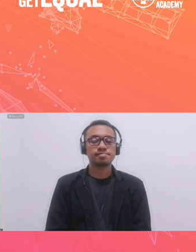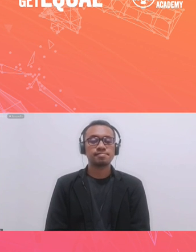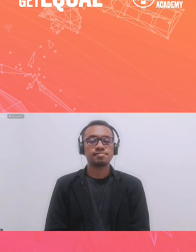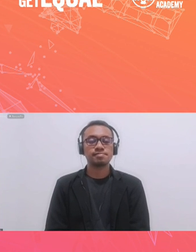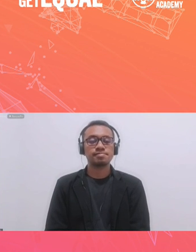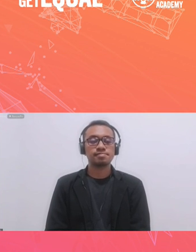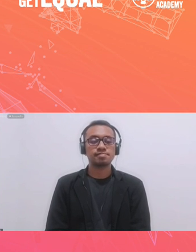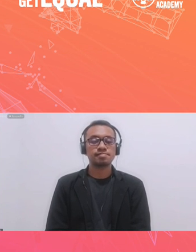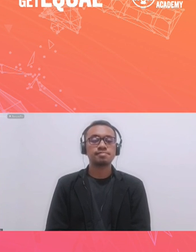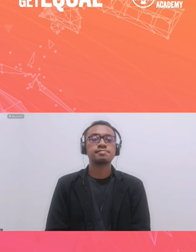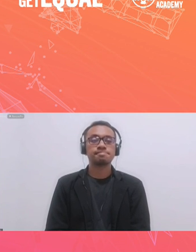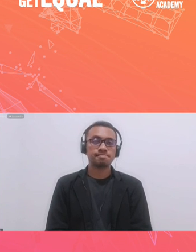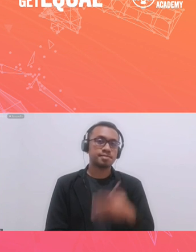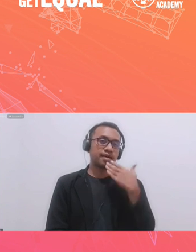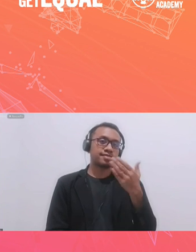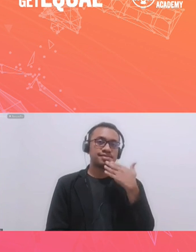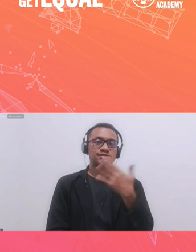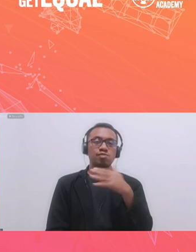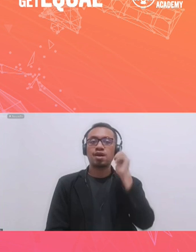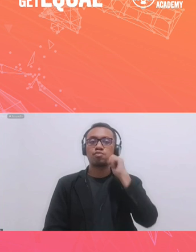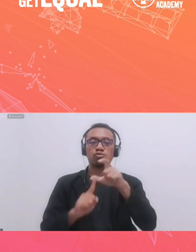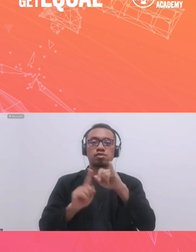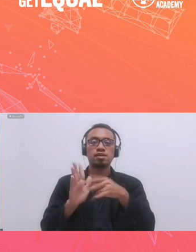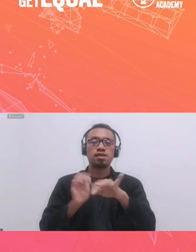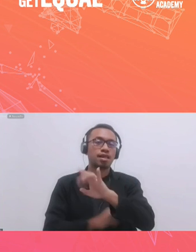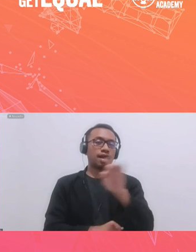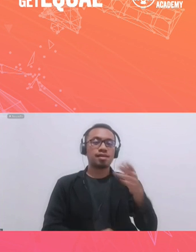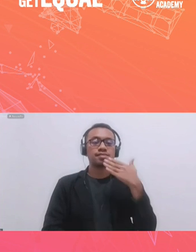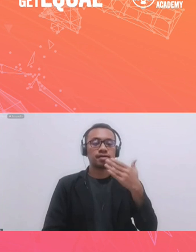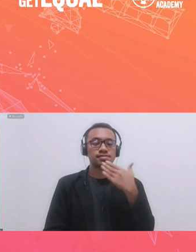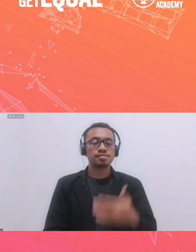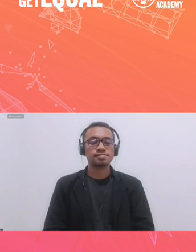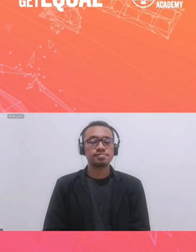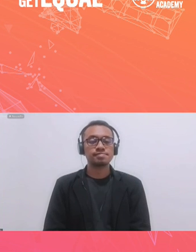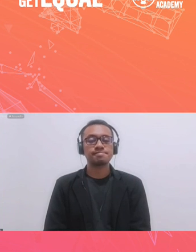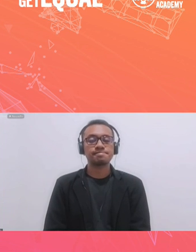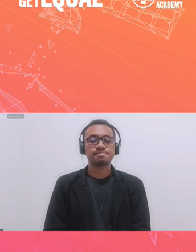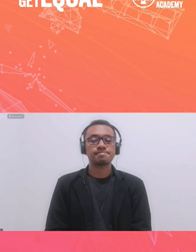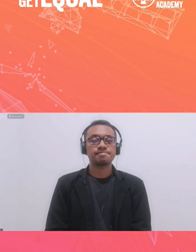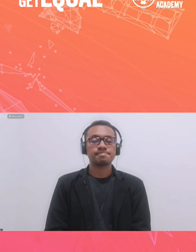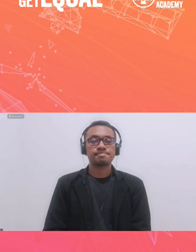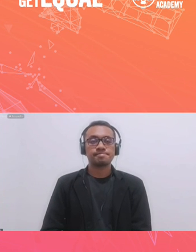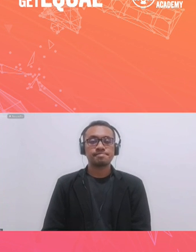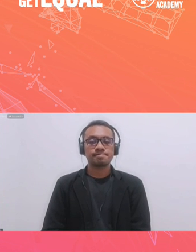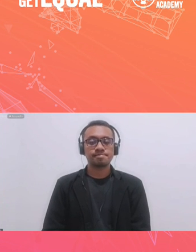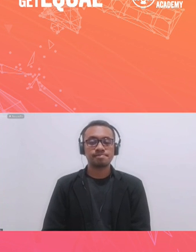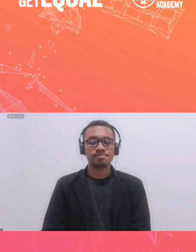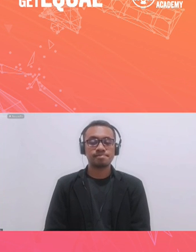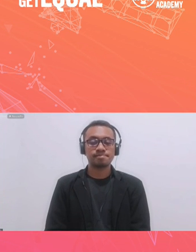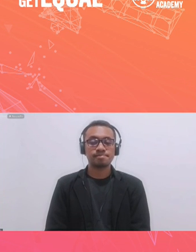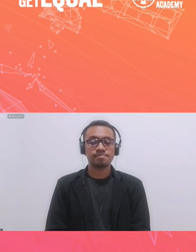Utomo. Terima kasih Budi. Terima kasih semuanya. Sehat terus. Terima kasih.